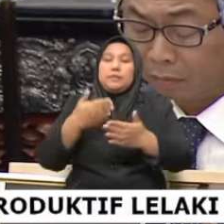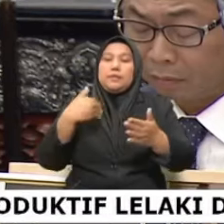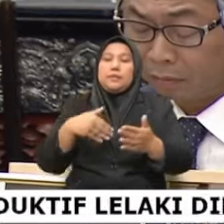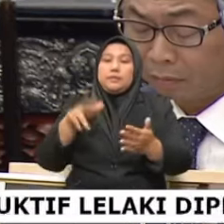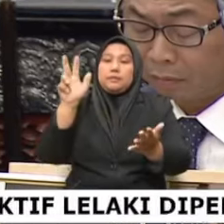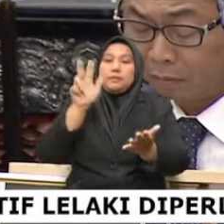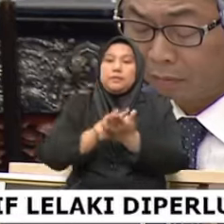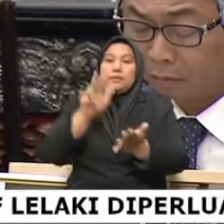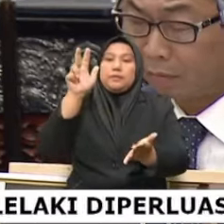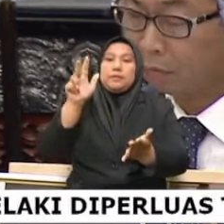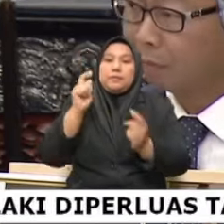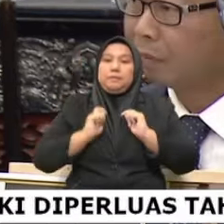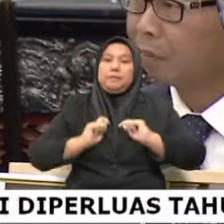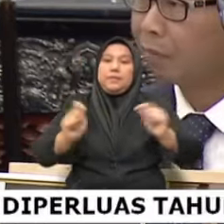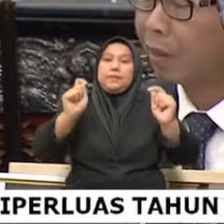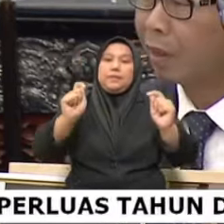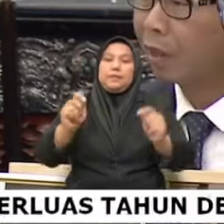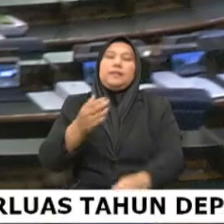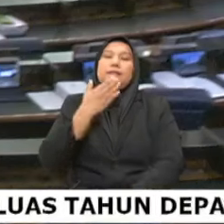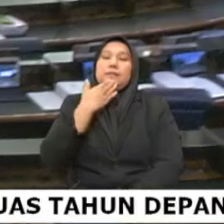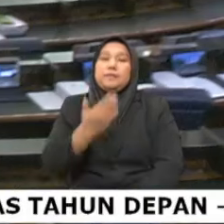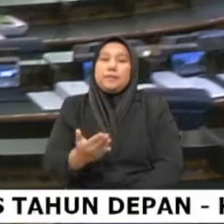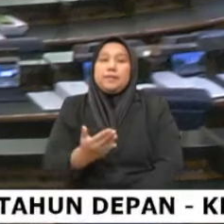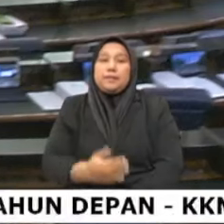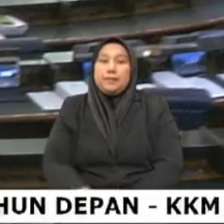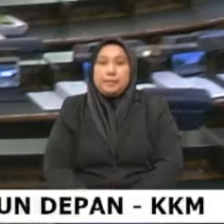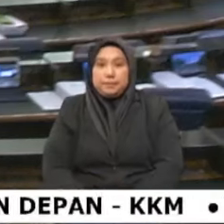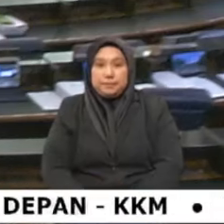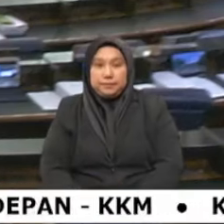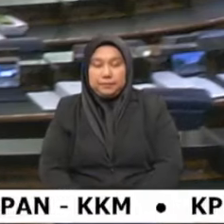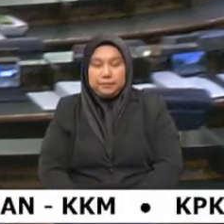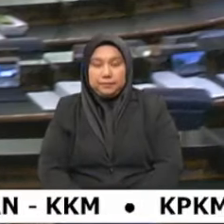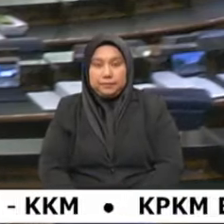sebarang tindakan. Sekian, terima kasih. Termeloh.